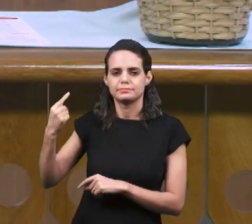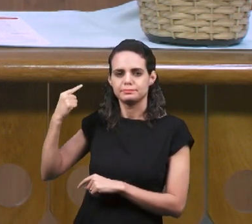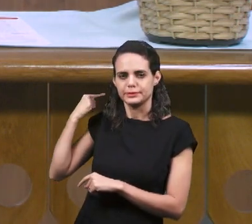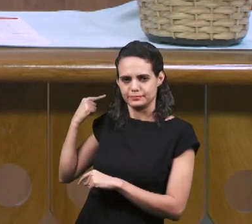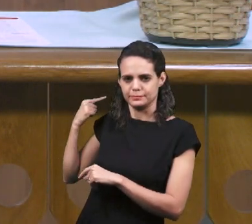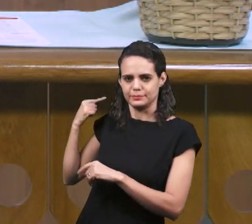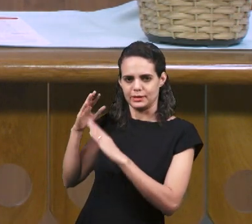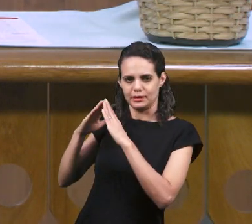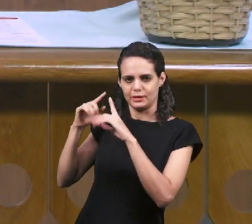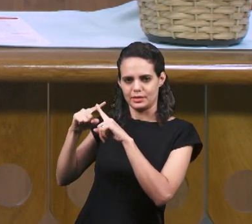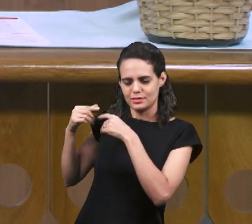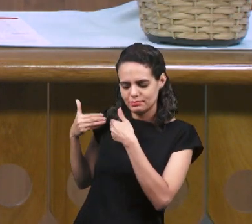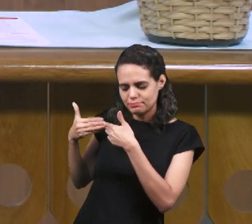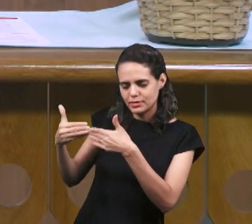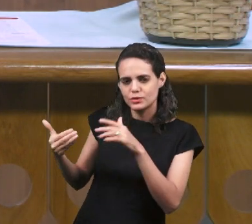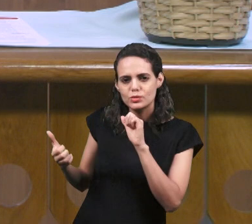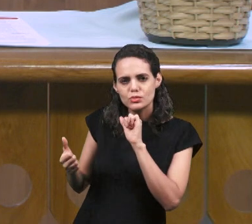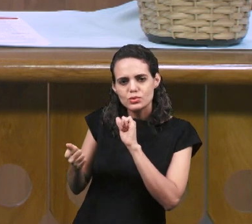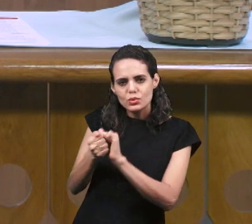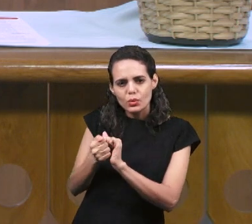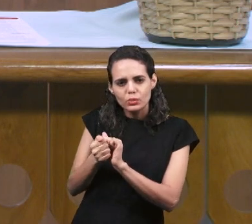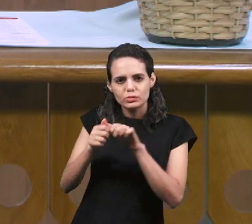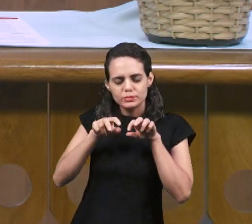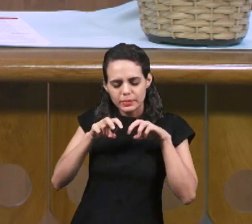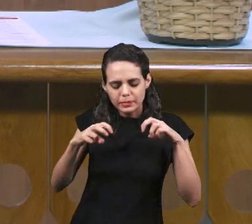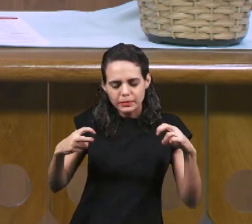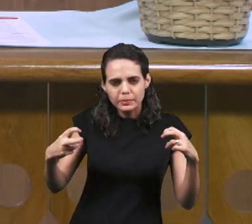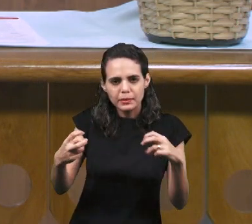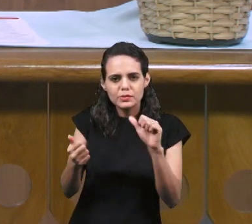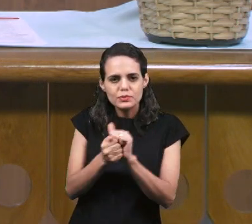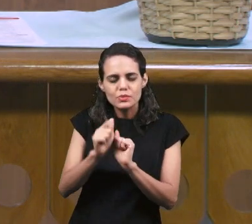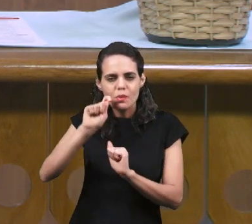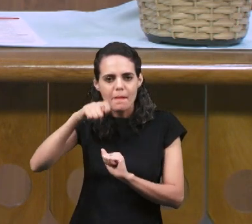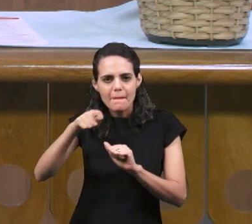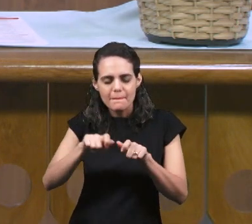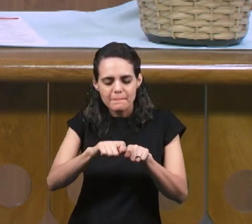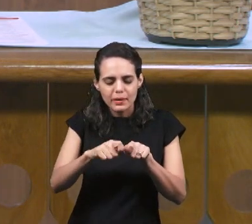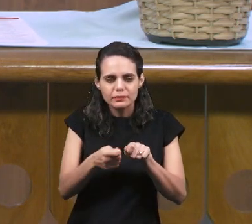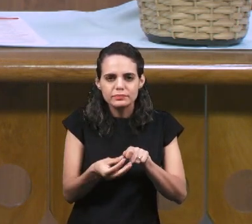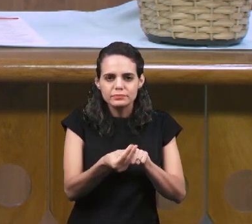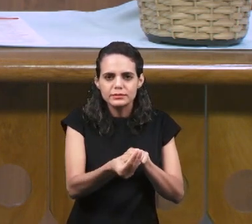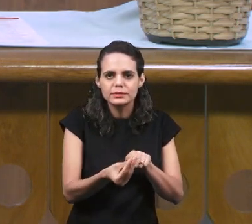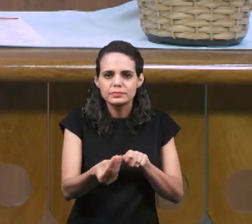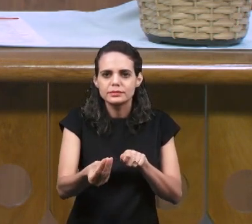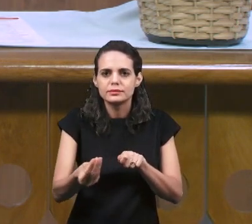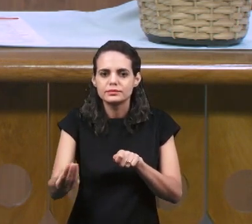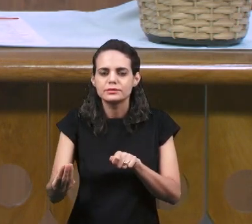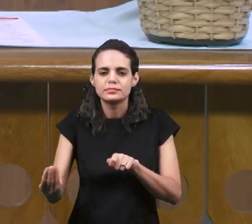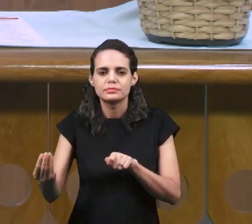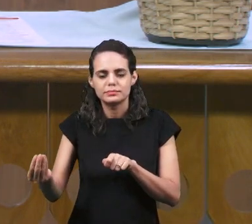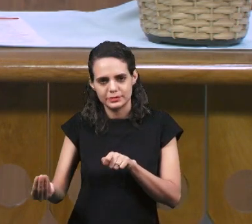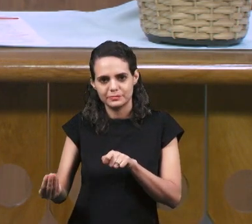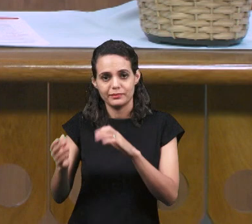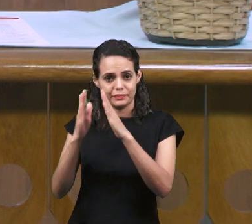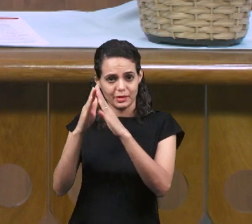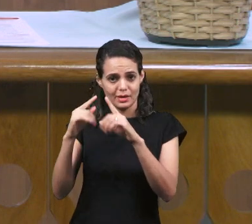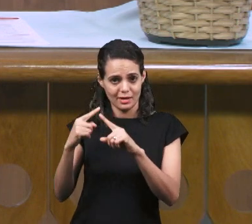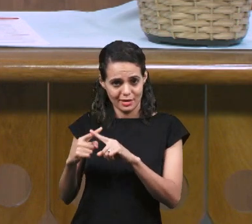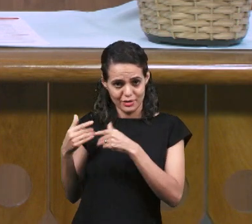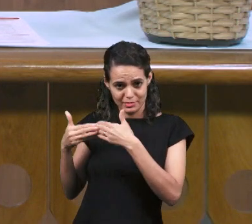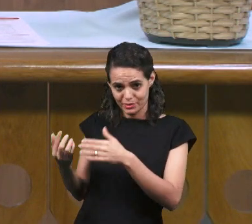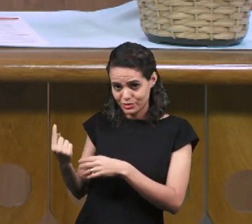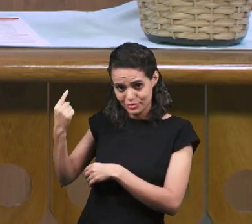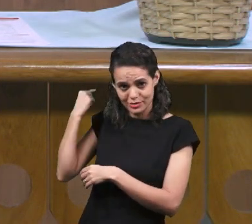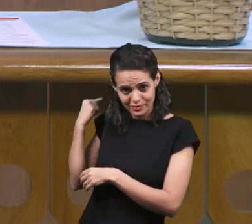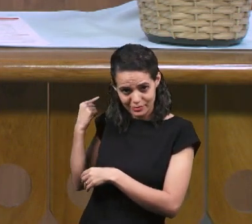ça. Donc, rompre le pain ensemble, c'est ça, c'est la parole. C'est de s'asseoir avec les frères et